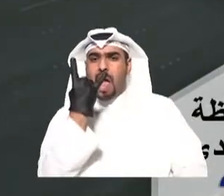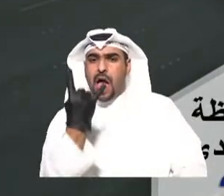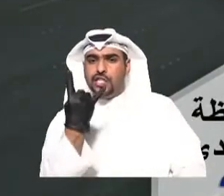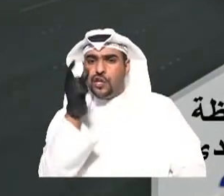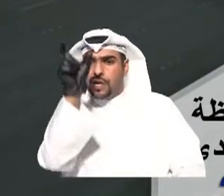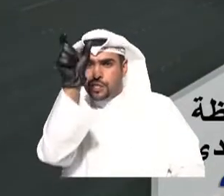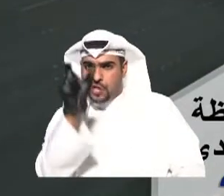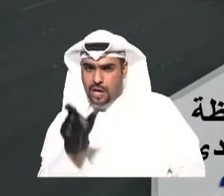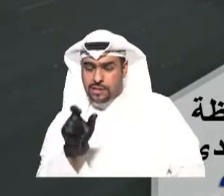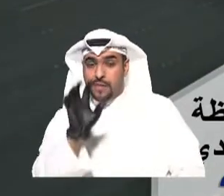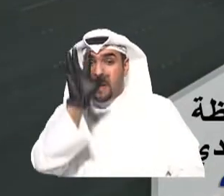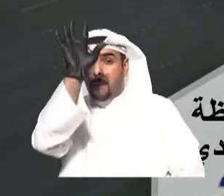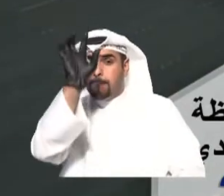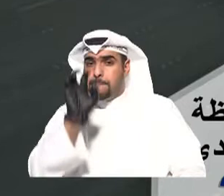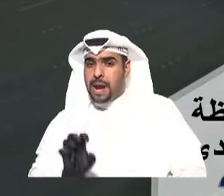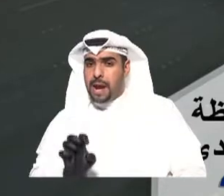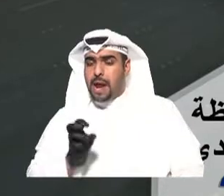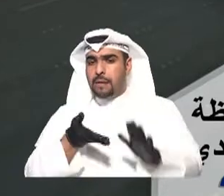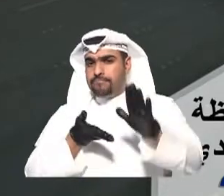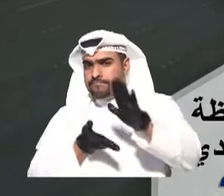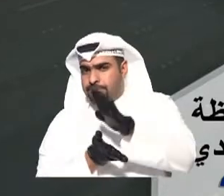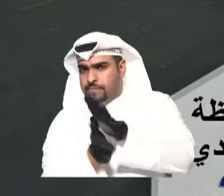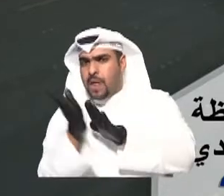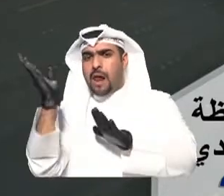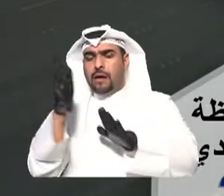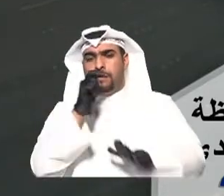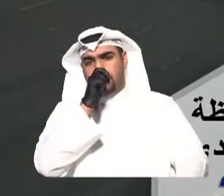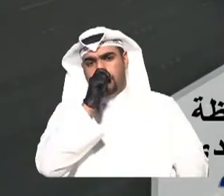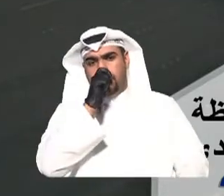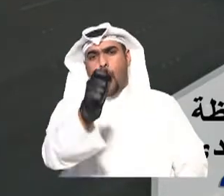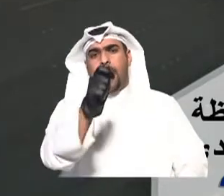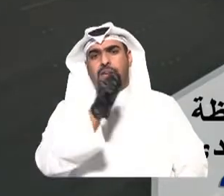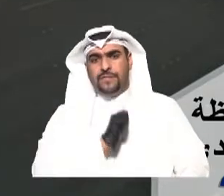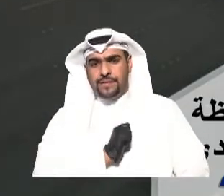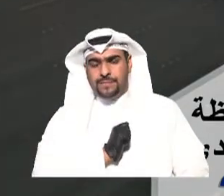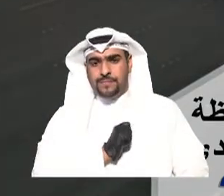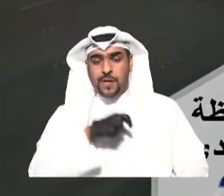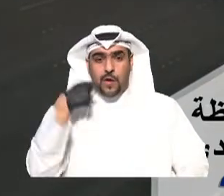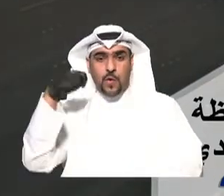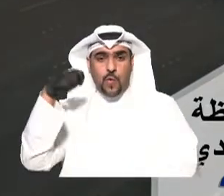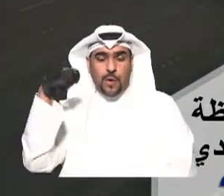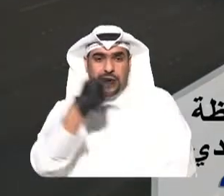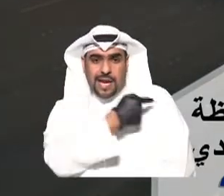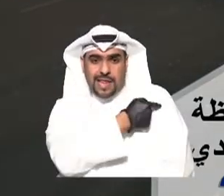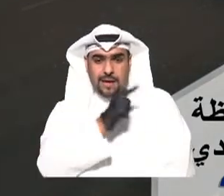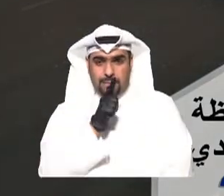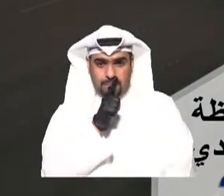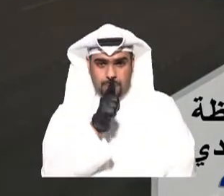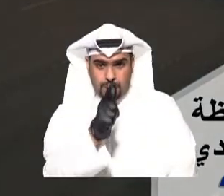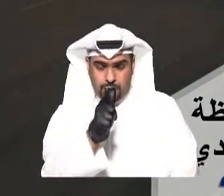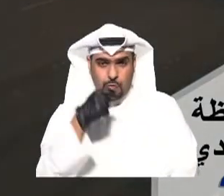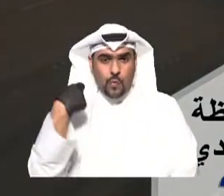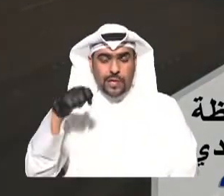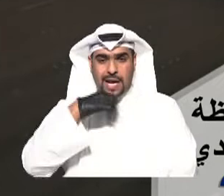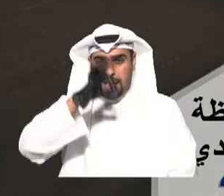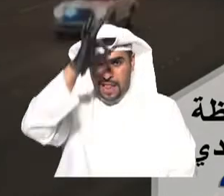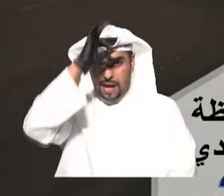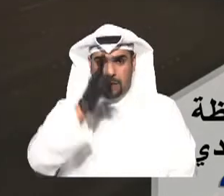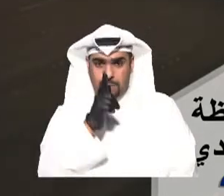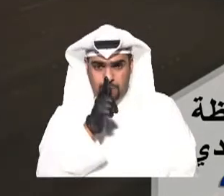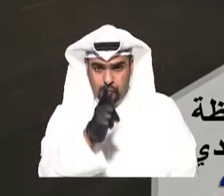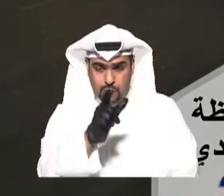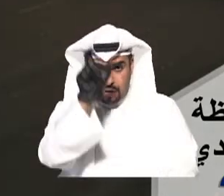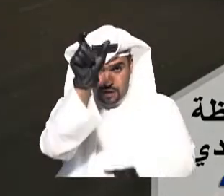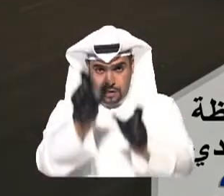التجول لمواطنين ومقيمين في مختلف المحافظات. وشددت وزارة الداخلية على أنه لن يتم التهاون مع أي